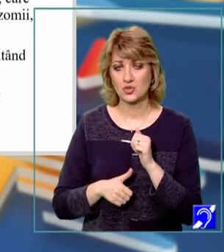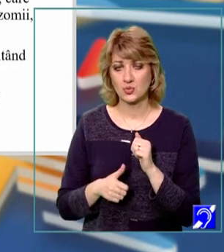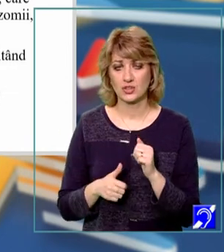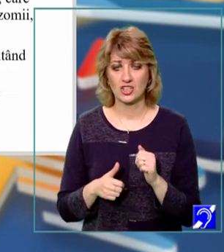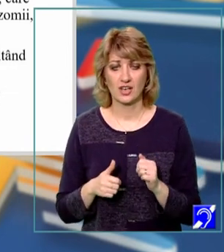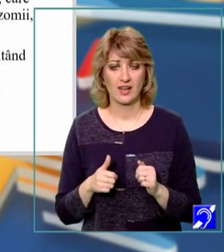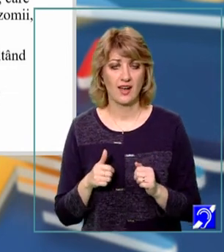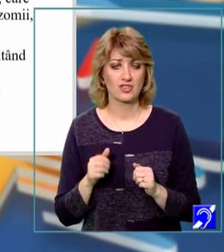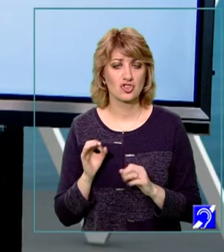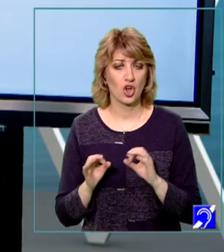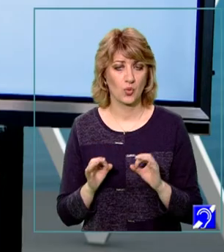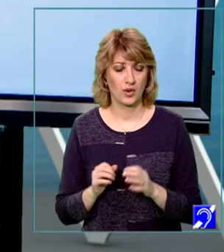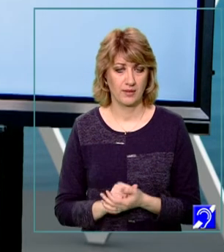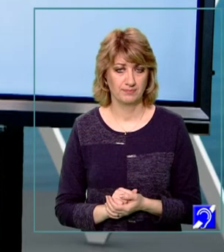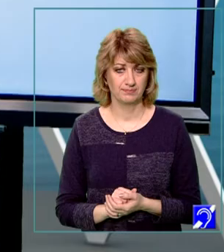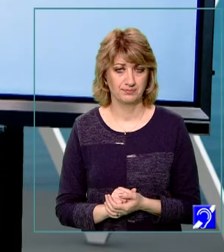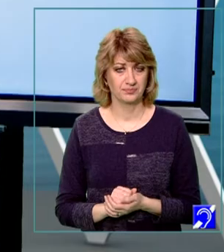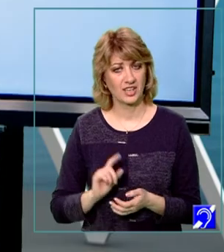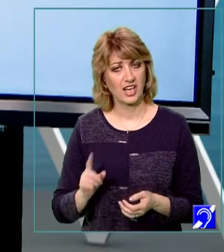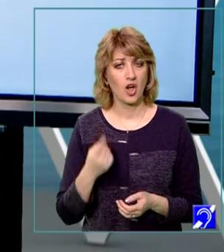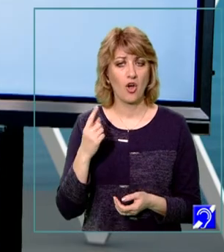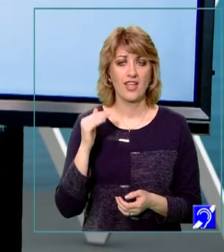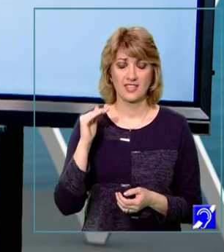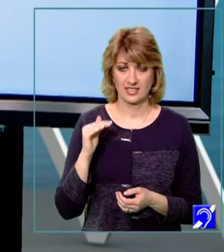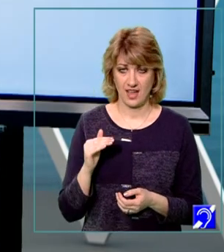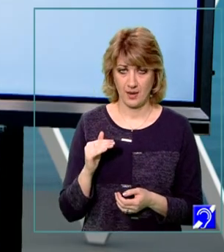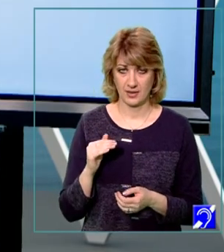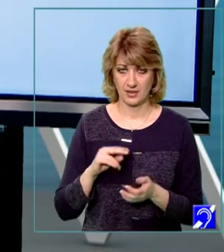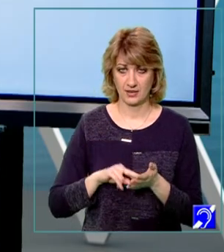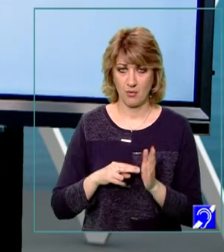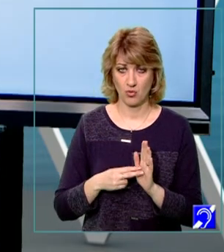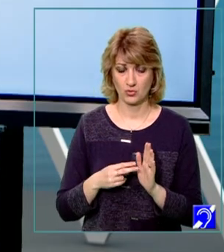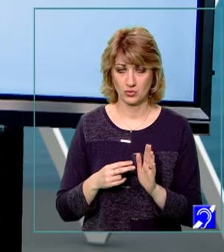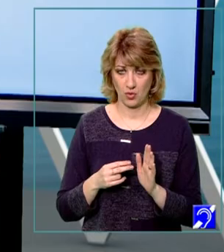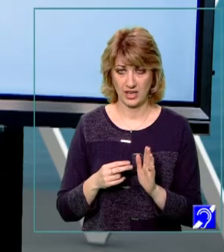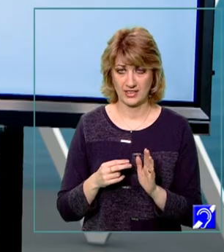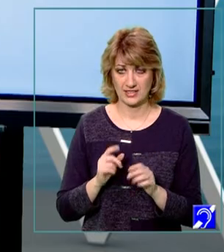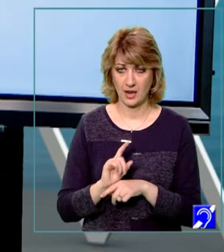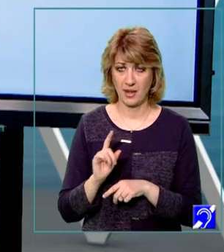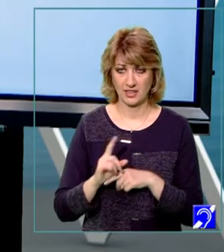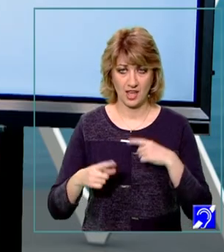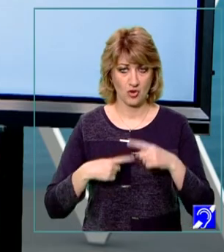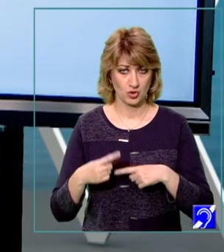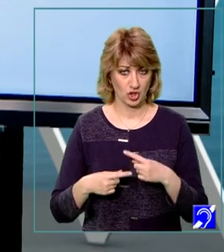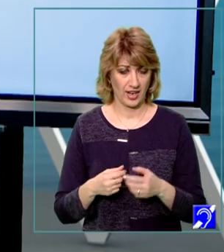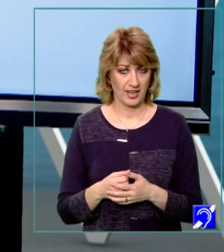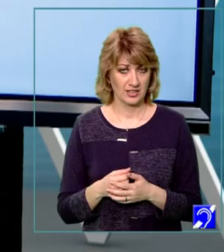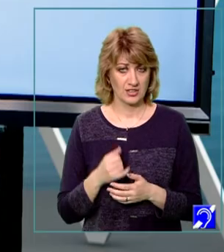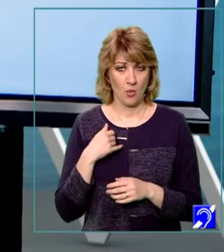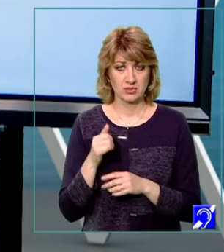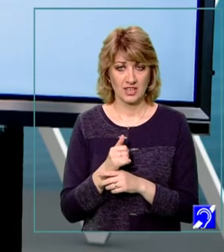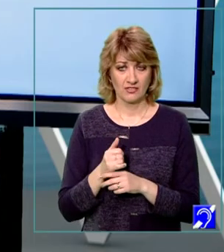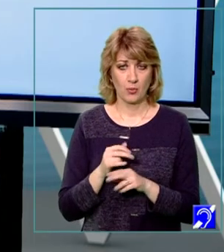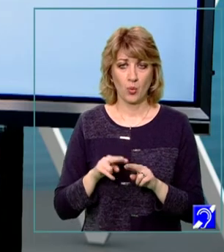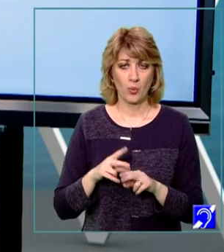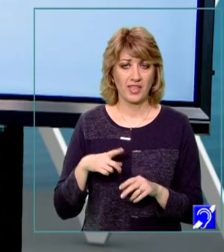celulei. Să mai parcurgem o etapă în modul de organizare a materialului genetic și să observăm cum